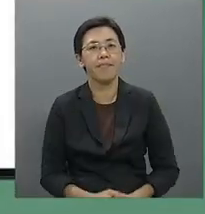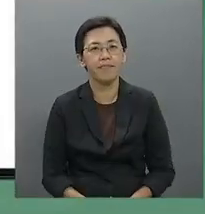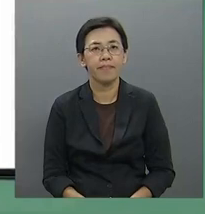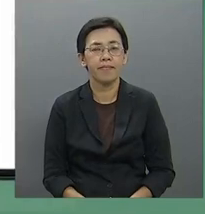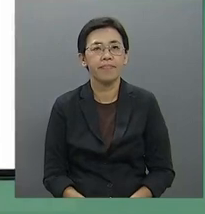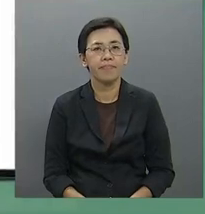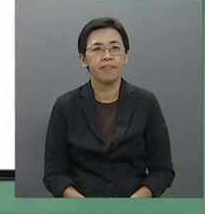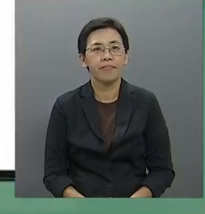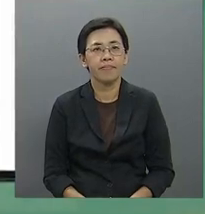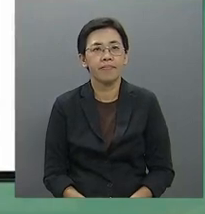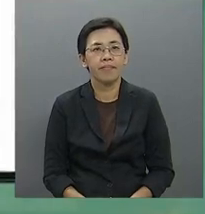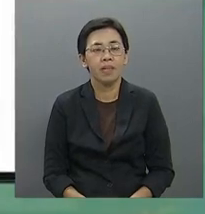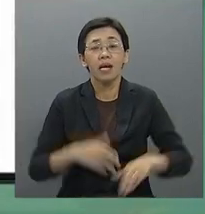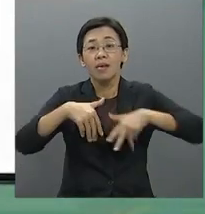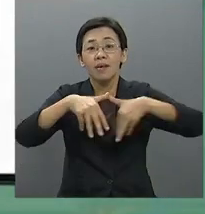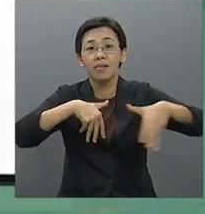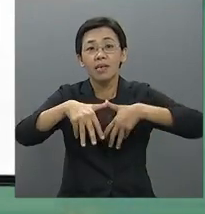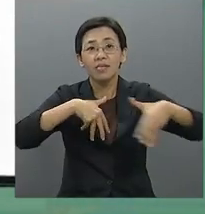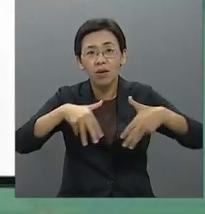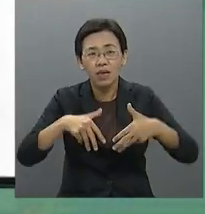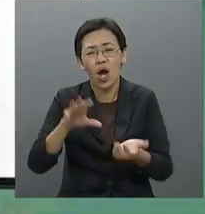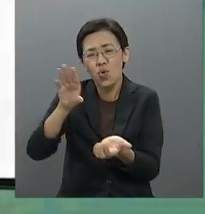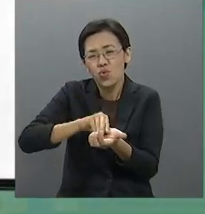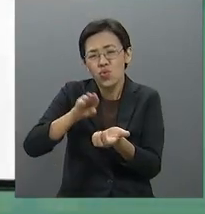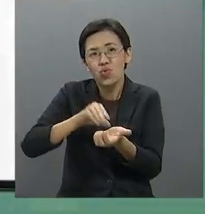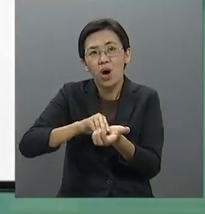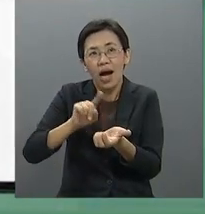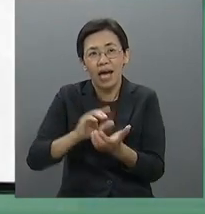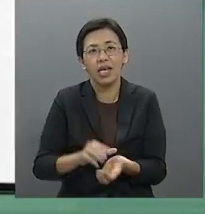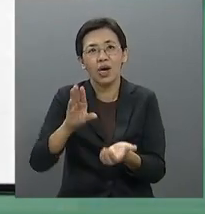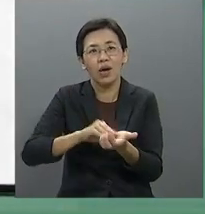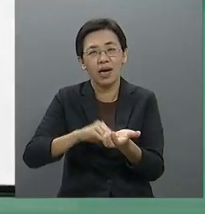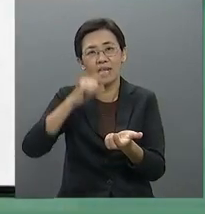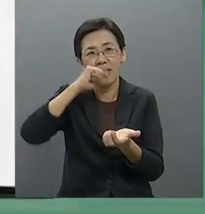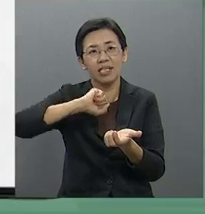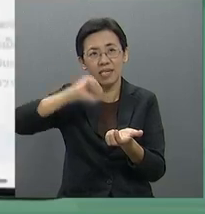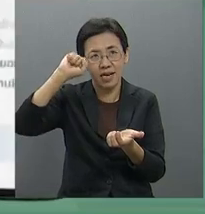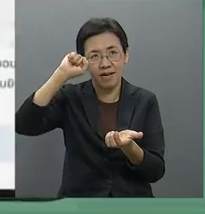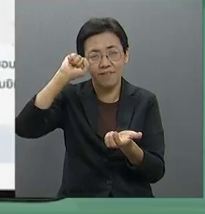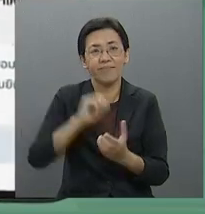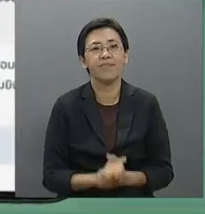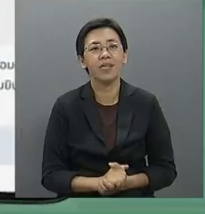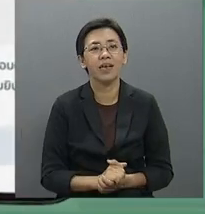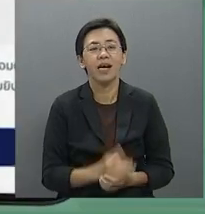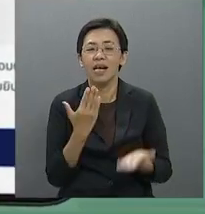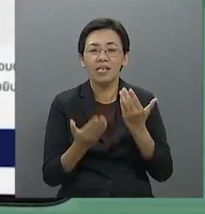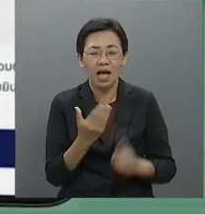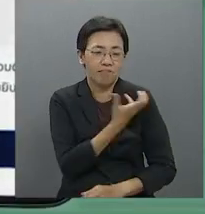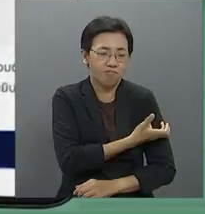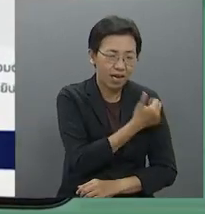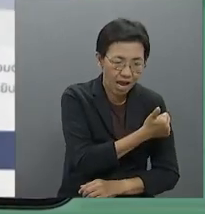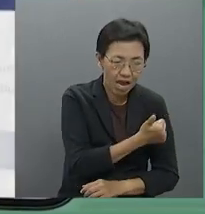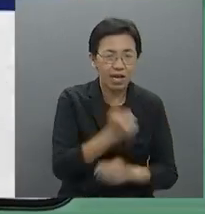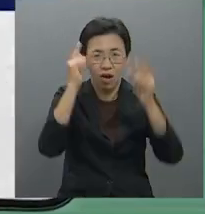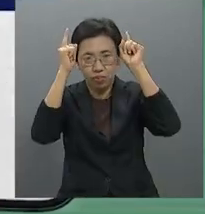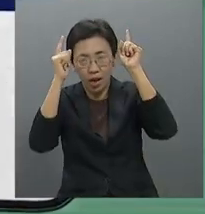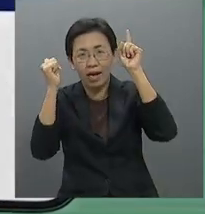สำหรบประชาชนด้านโดแปิเคชันไทยชนะที่ App Store และ Google Playอ่าน และยอมรบ